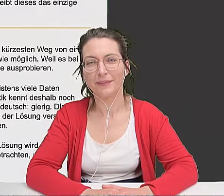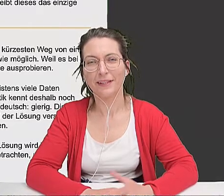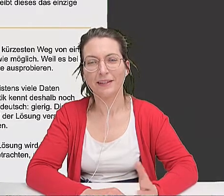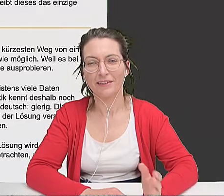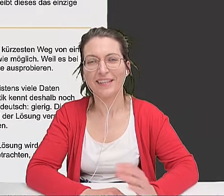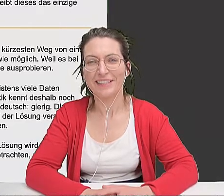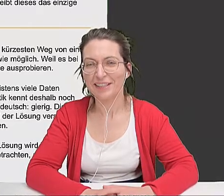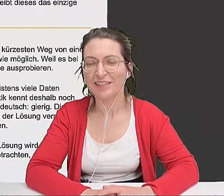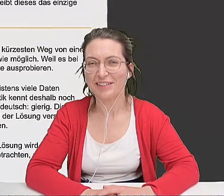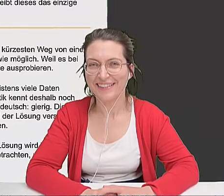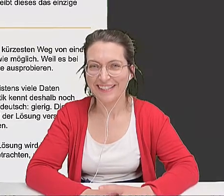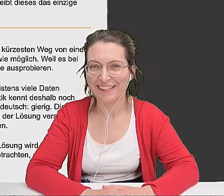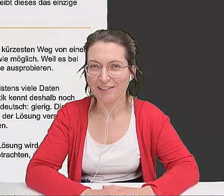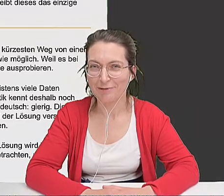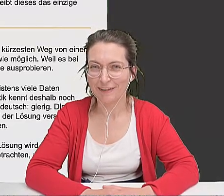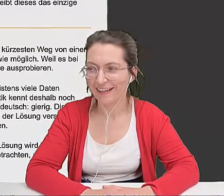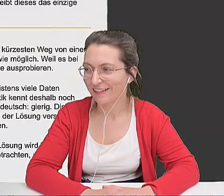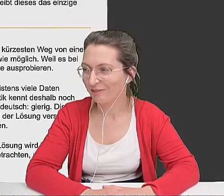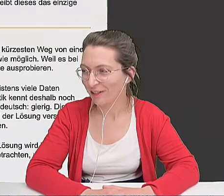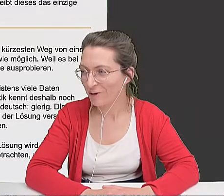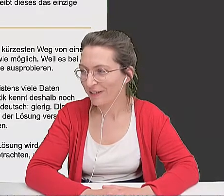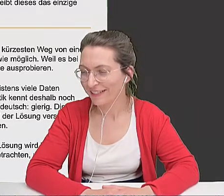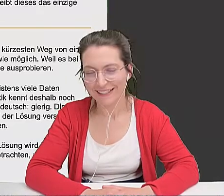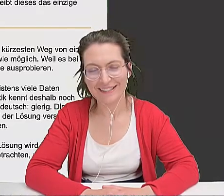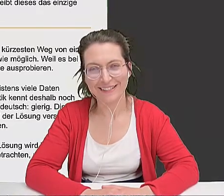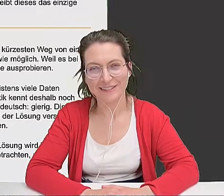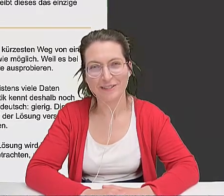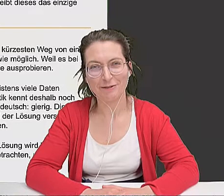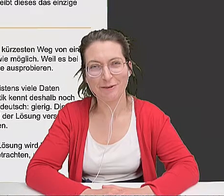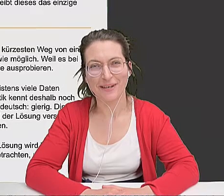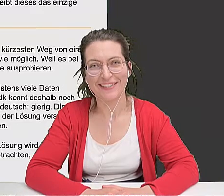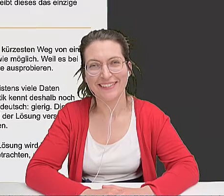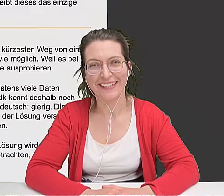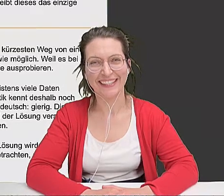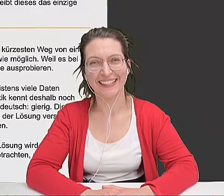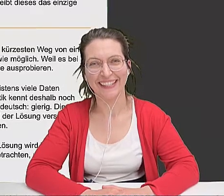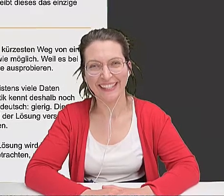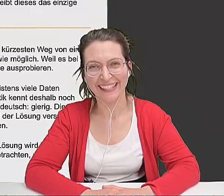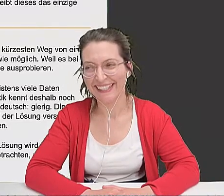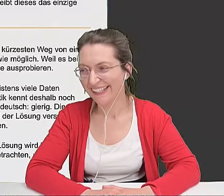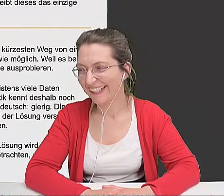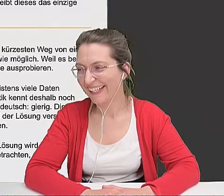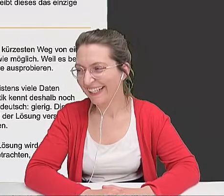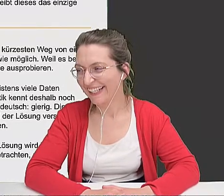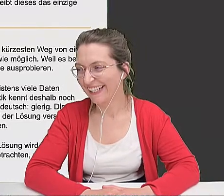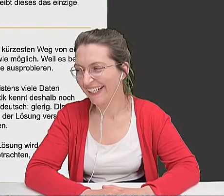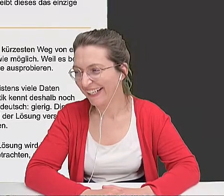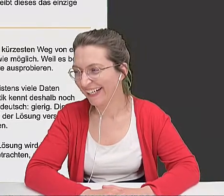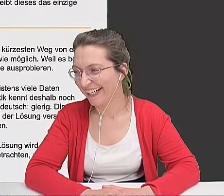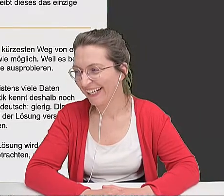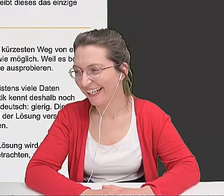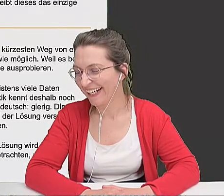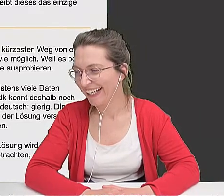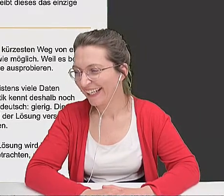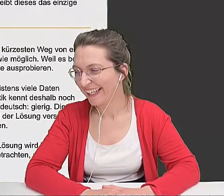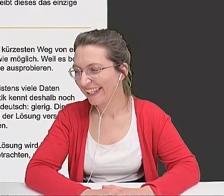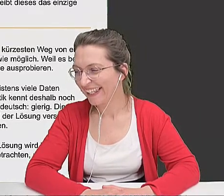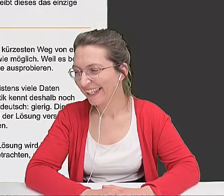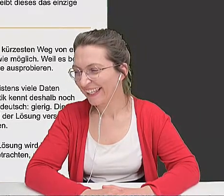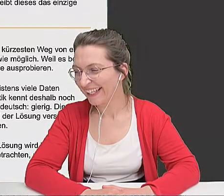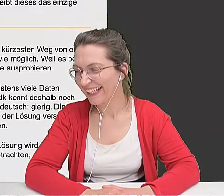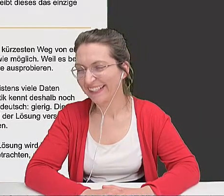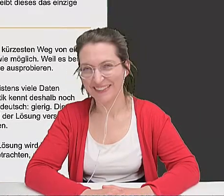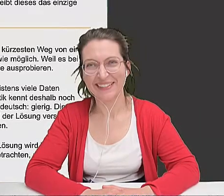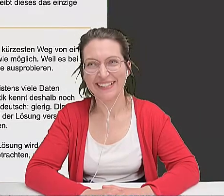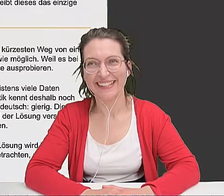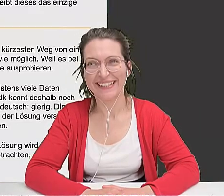Informatik? Das hätte ich jetzt tatsächlich gefragt. Warum ist das denn jetzt Informatik? Genau. Ja, und das ist klar, dass viele